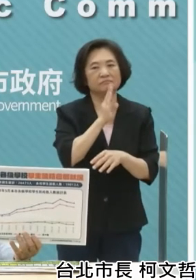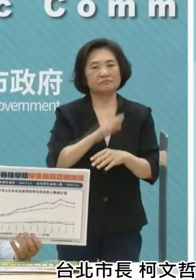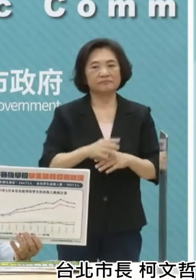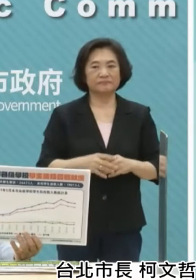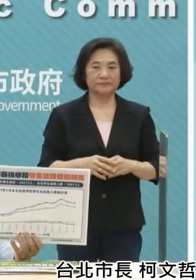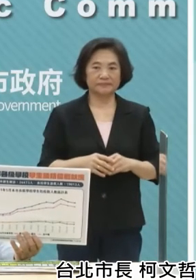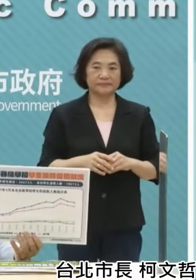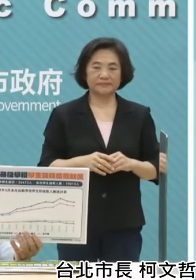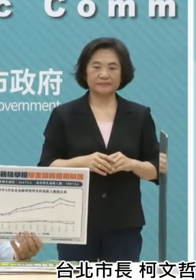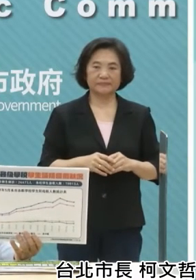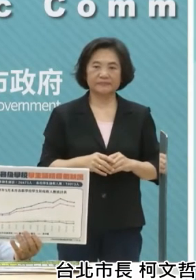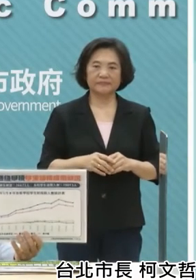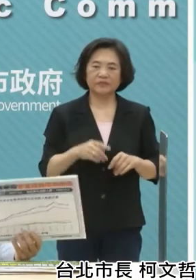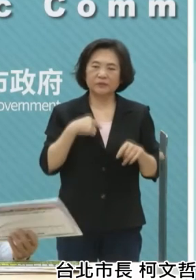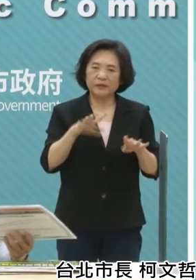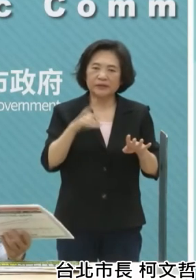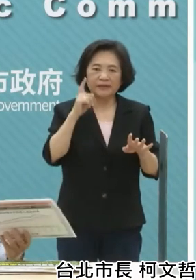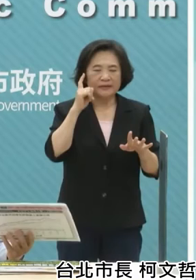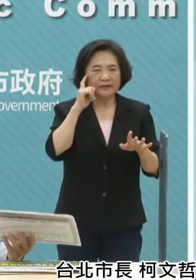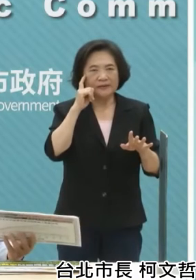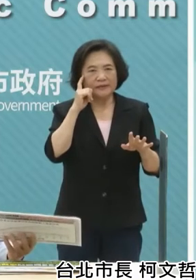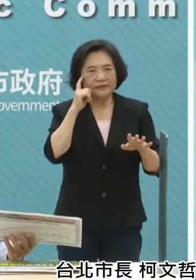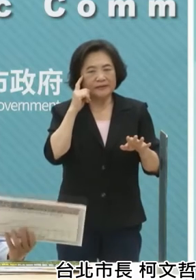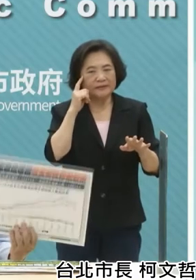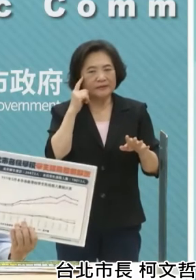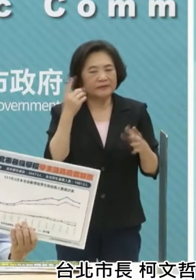因为这个样子，我们现在想法是这样，